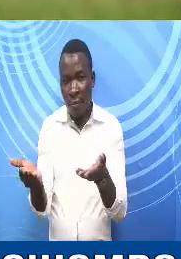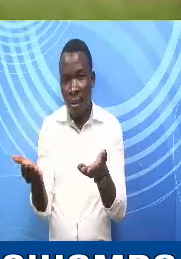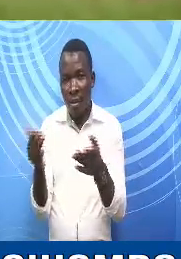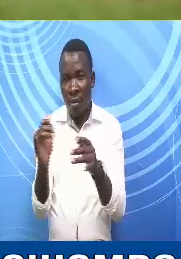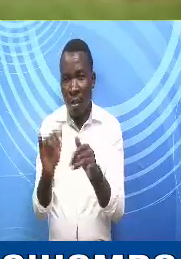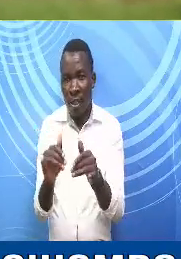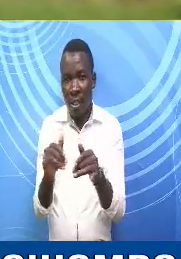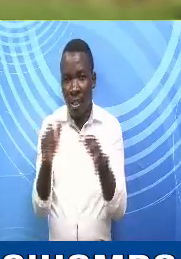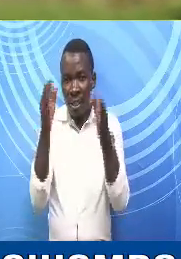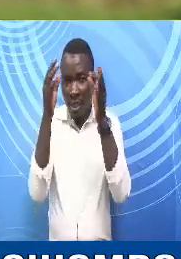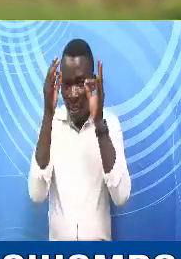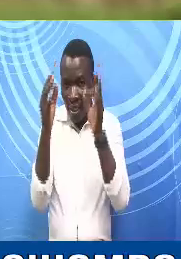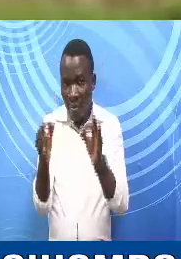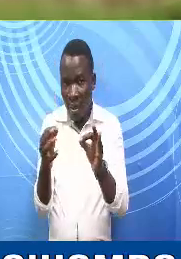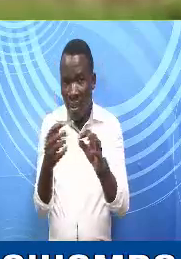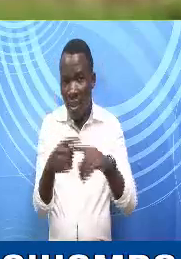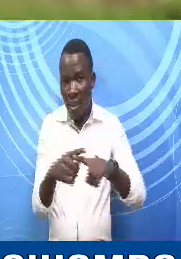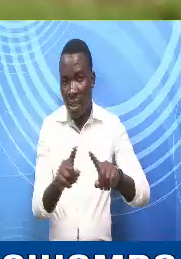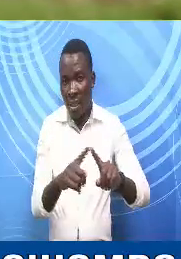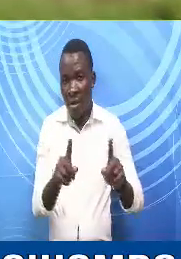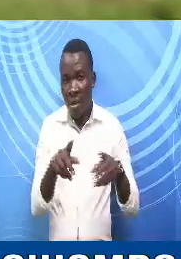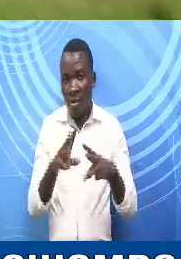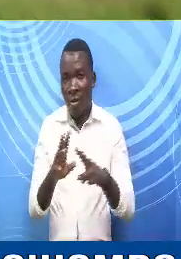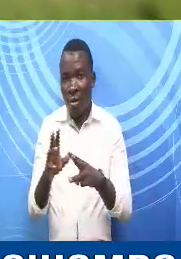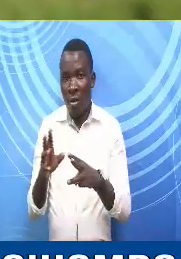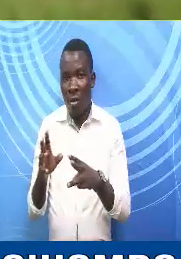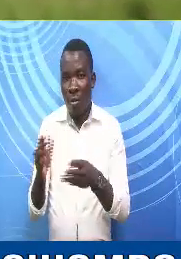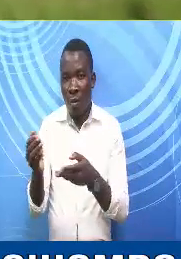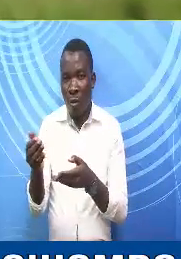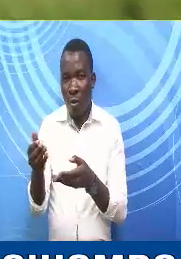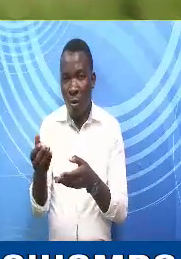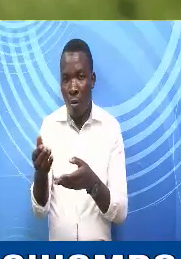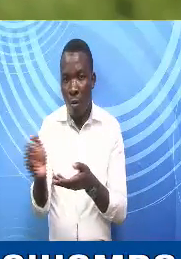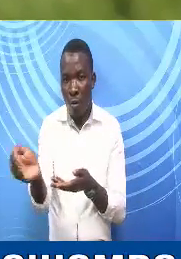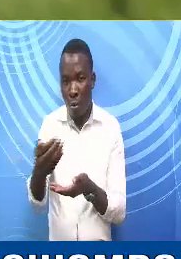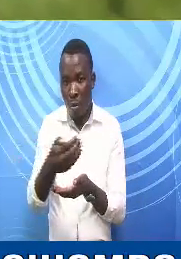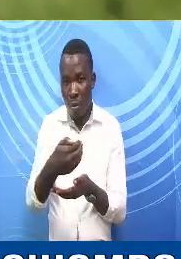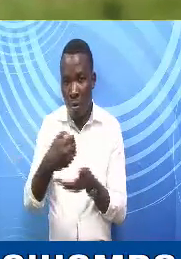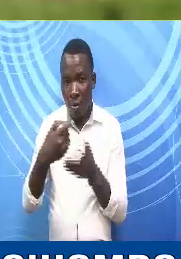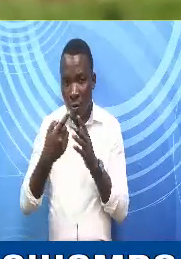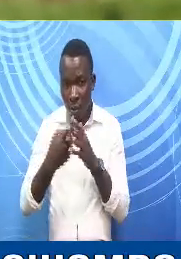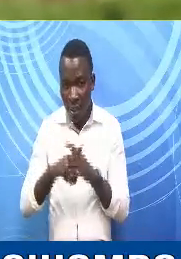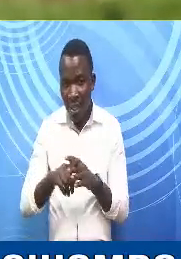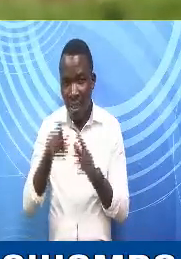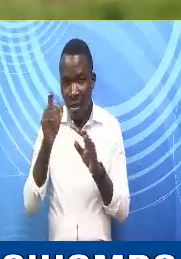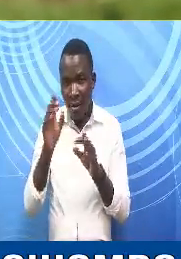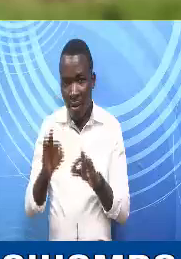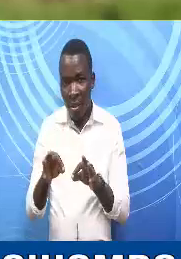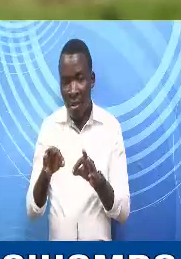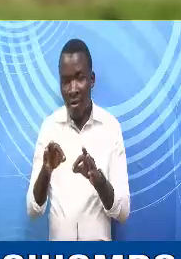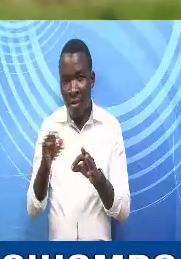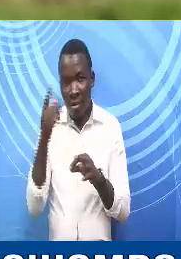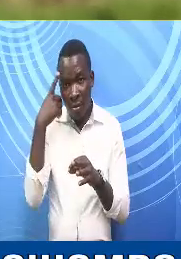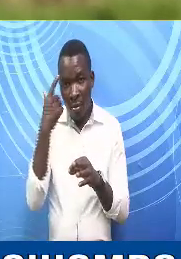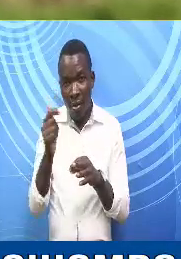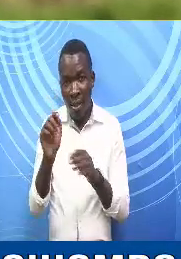Twasizeho ingamba zitandukanye z'uburyo bwo gukura duhereye kuri bya bindi n'ubundi tuzi n'abahinzi twabashije